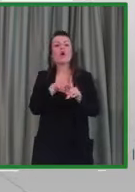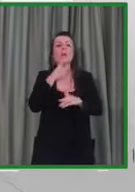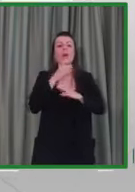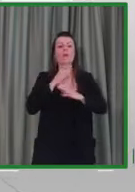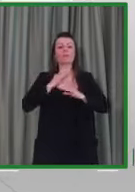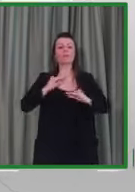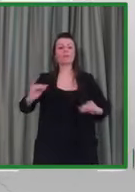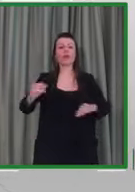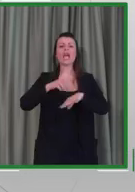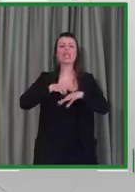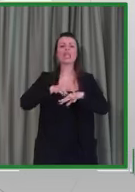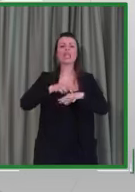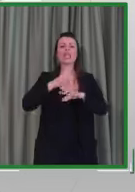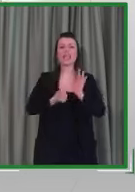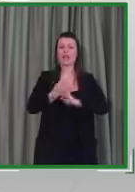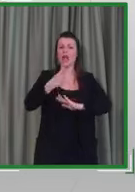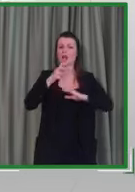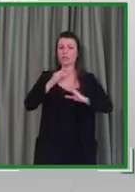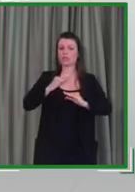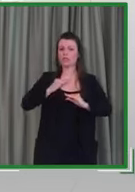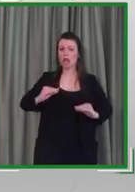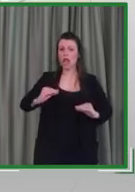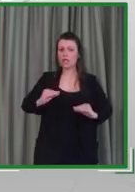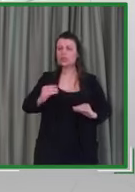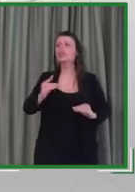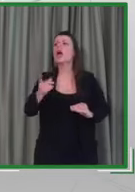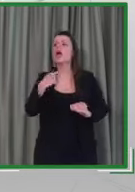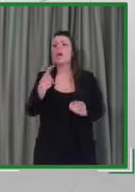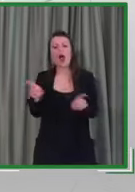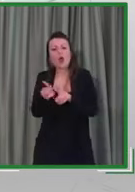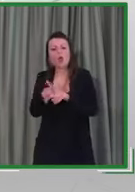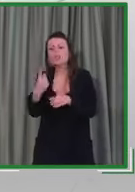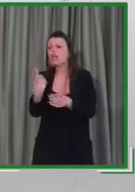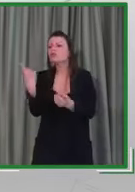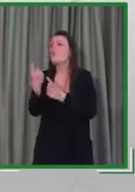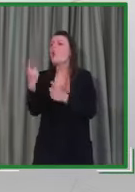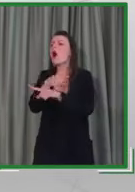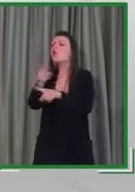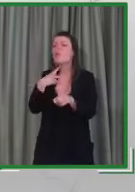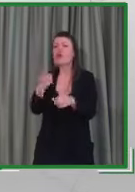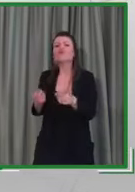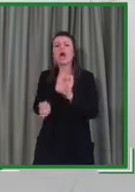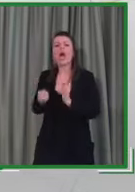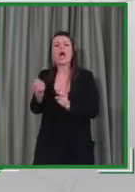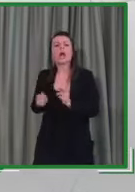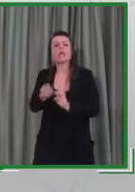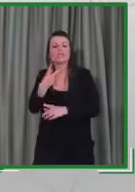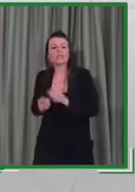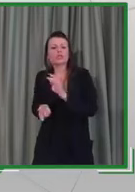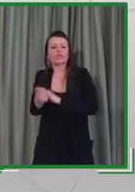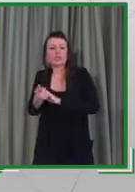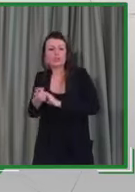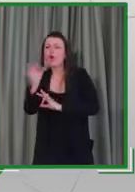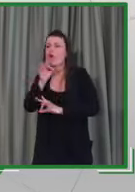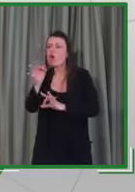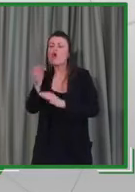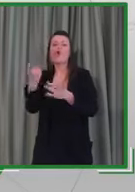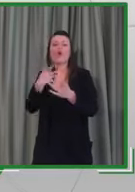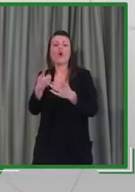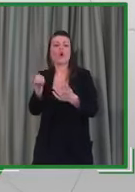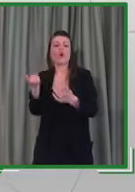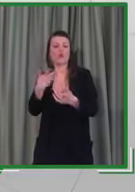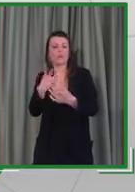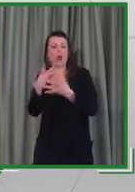dei sintomi sono ancora positivi quindi a garanzia di tutti ii allunghiamo adesso fino al 3 maggio e poi l'idea di metterli a